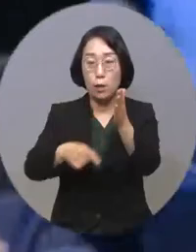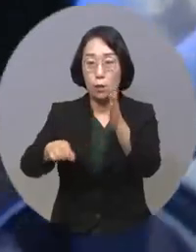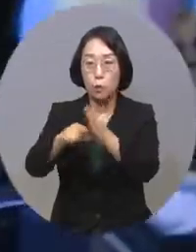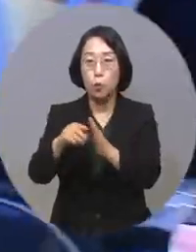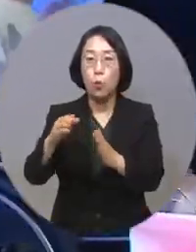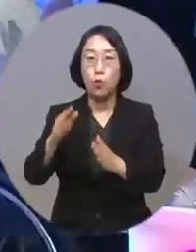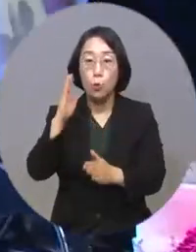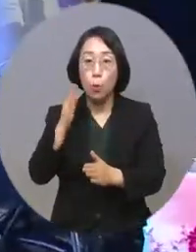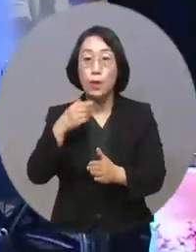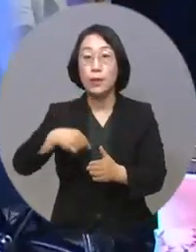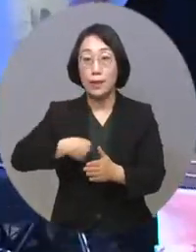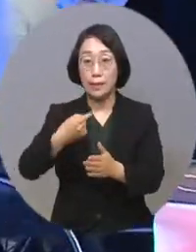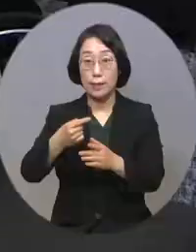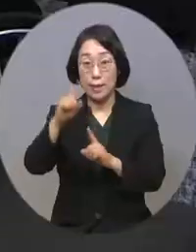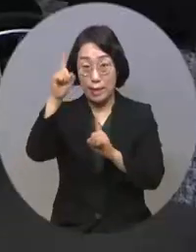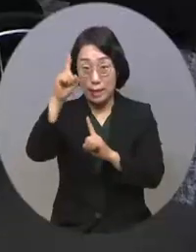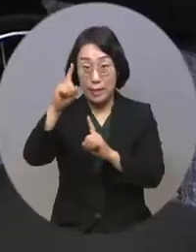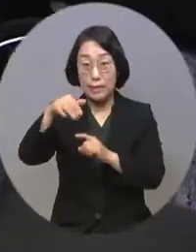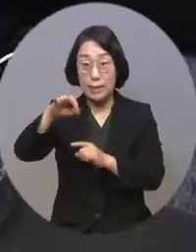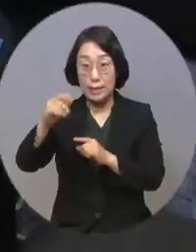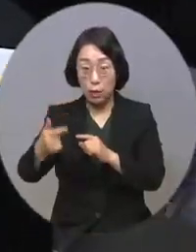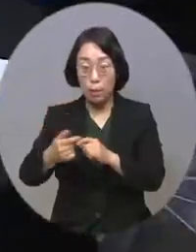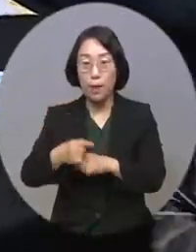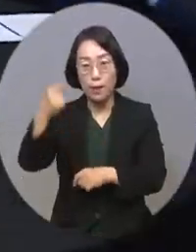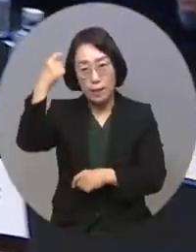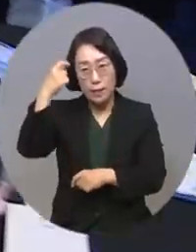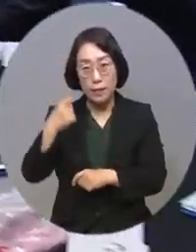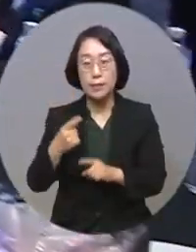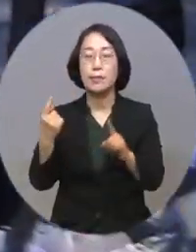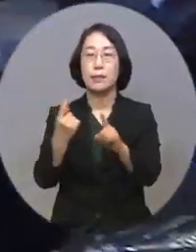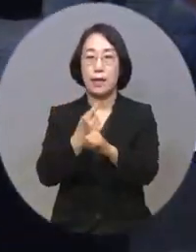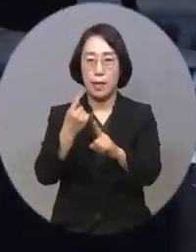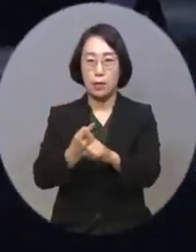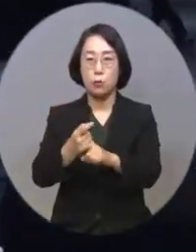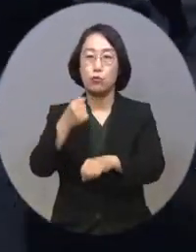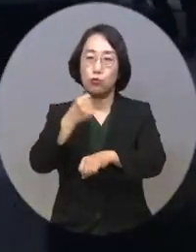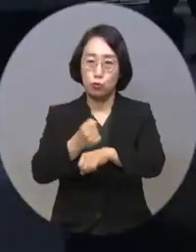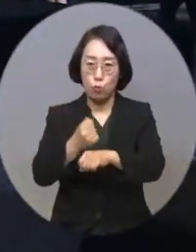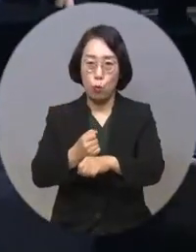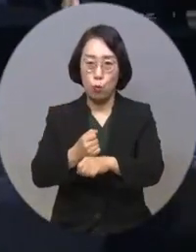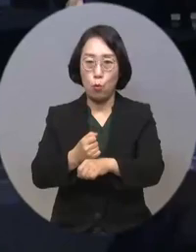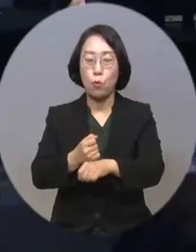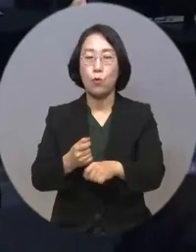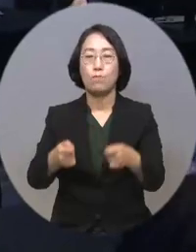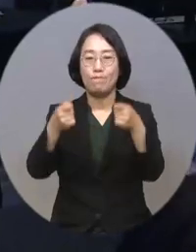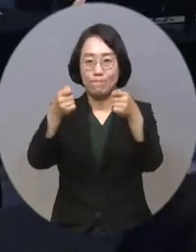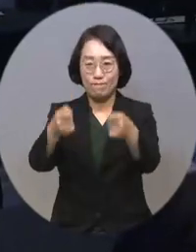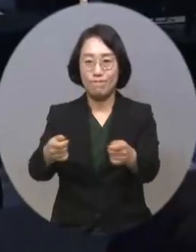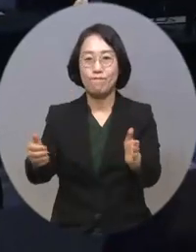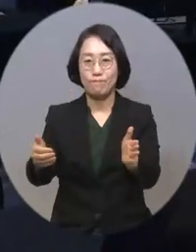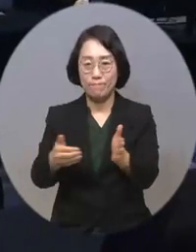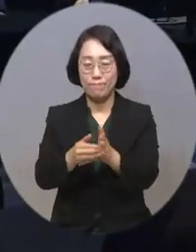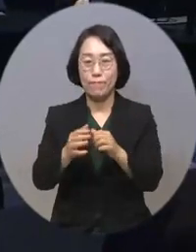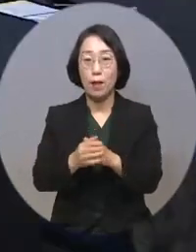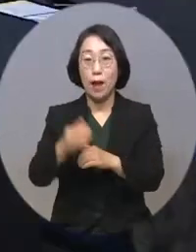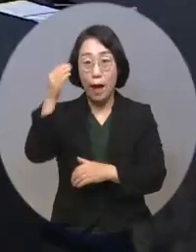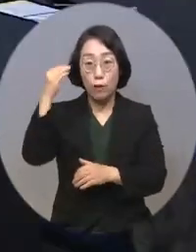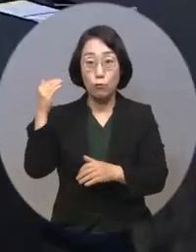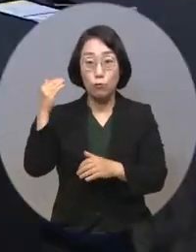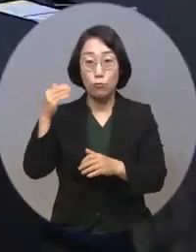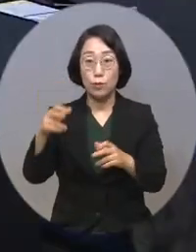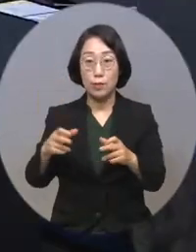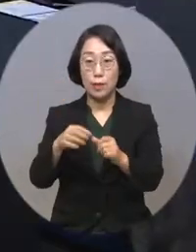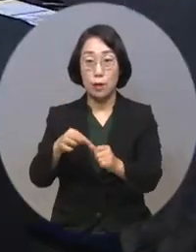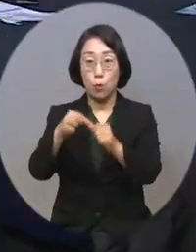청각장애인 당사자로서 장애인 고용 인식 개선에 기여한 공로를 인정받았습니다. 이날